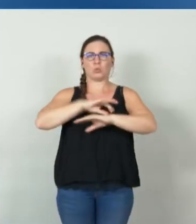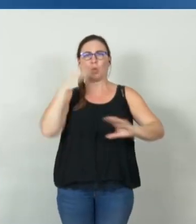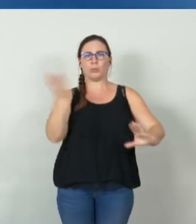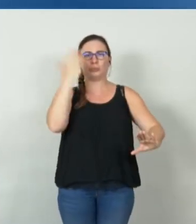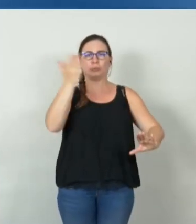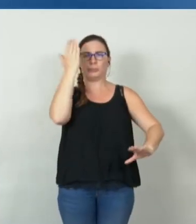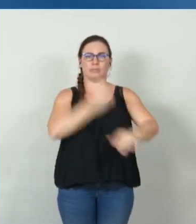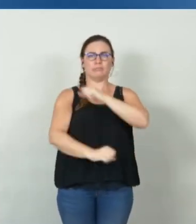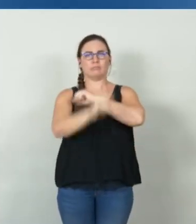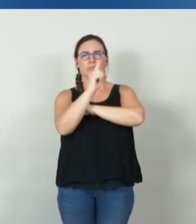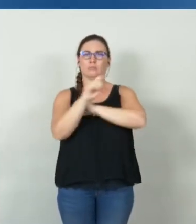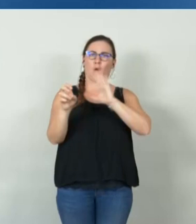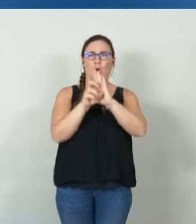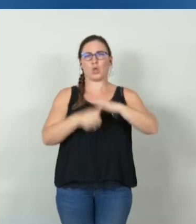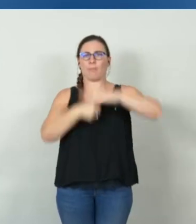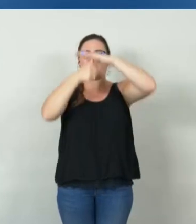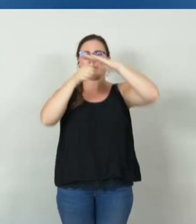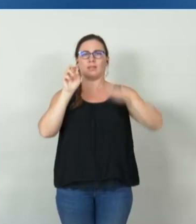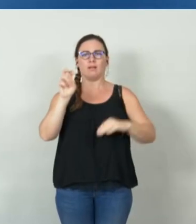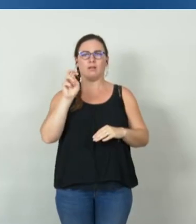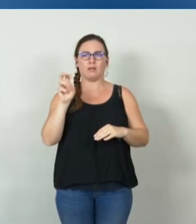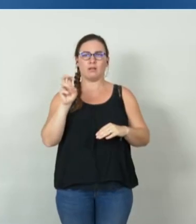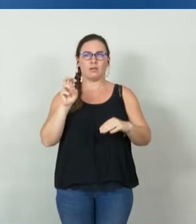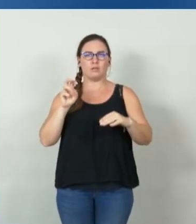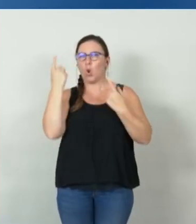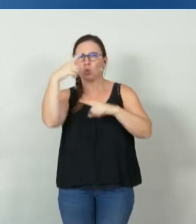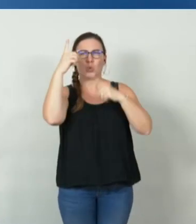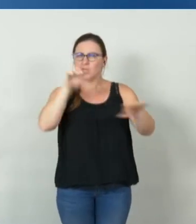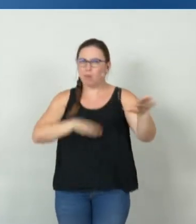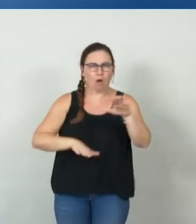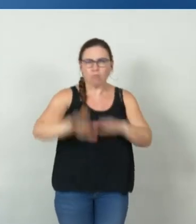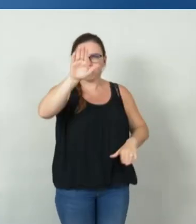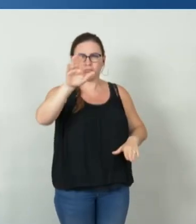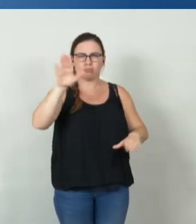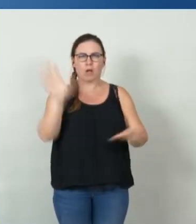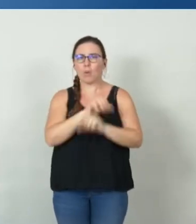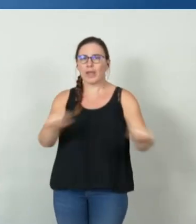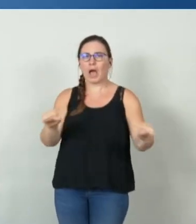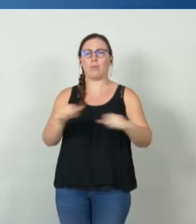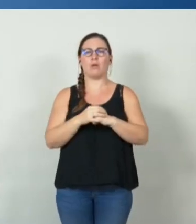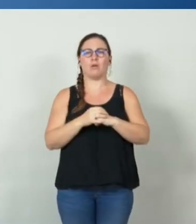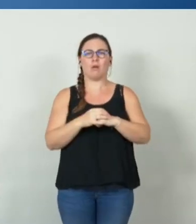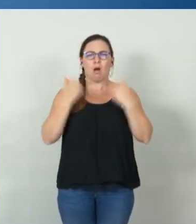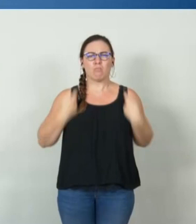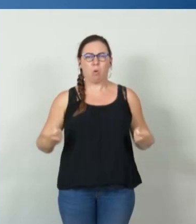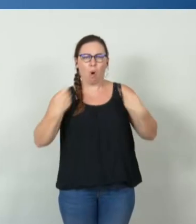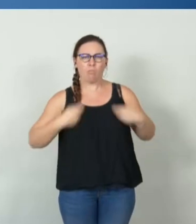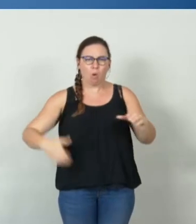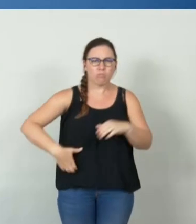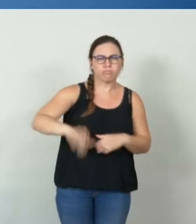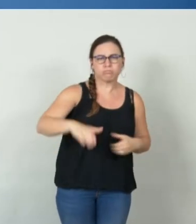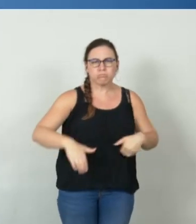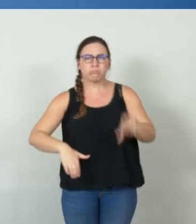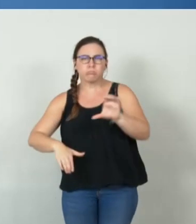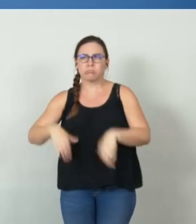marqué l'histoire de Grenoble capitale verte une recrudescence du tourisme fulgurant des financements d'investissement massif et